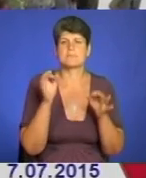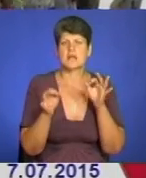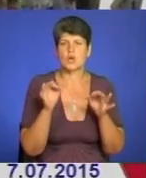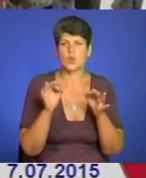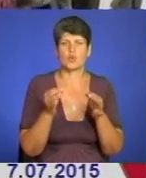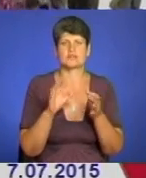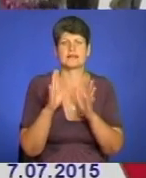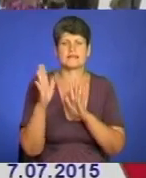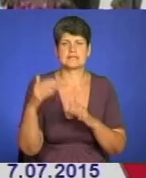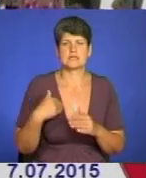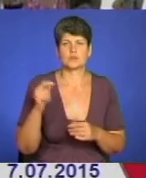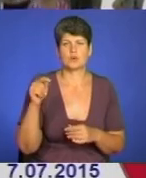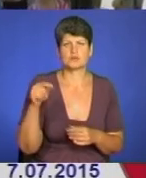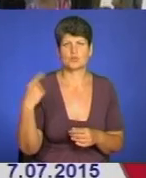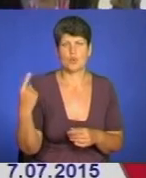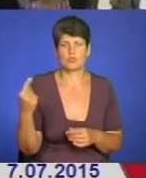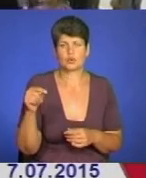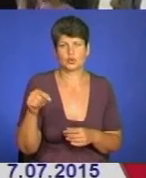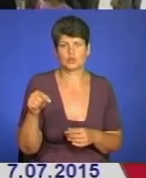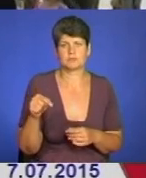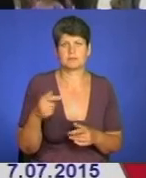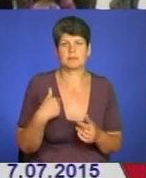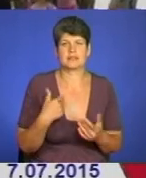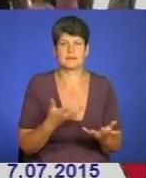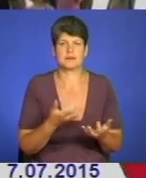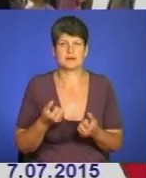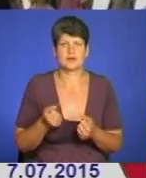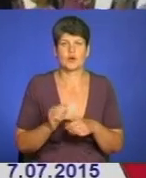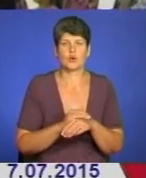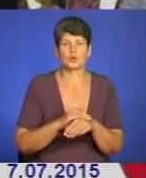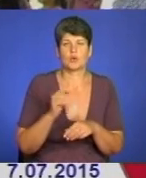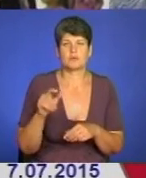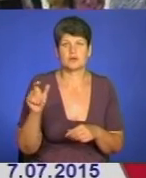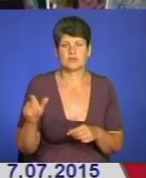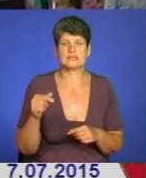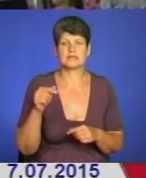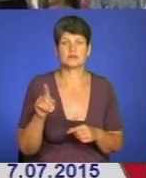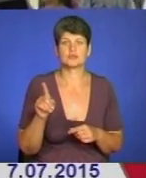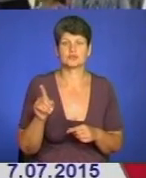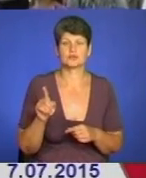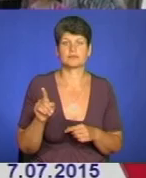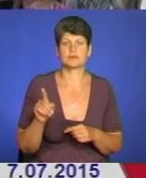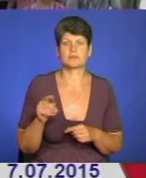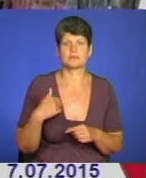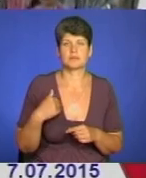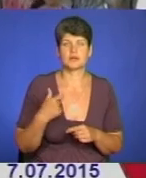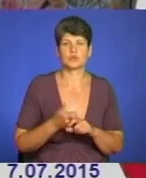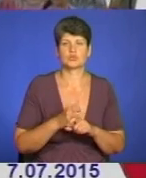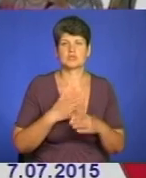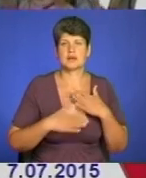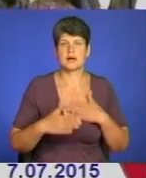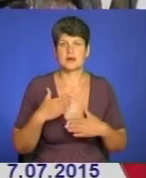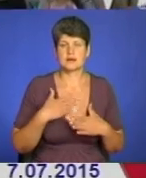з Луганської області. Ну, тут приютили мене добрі люди. Так що так, дуже ми раді, і